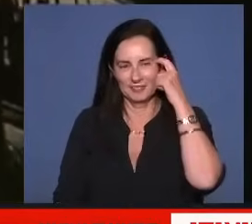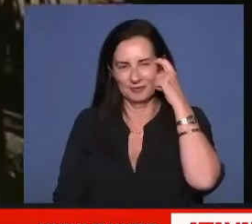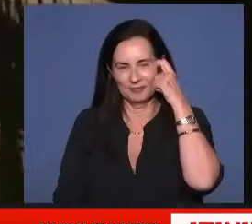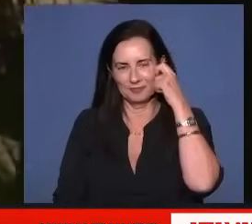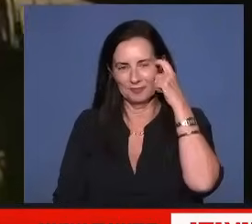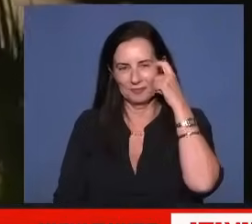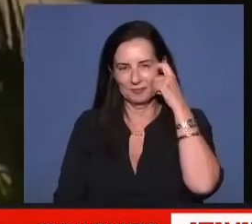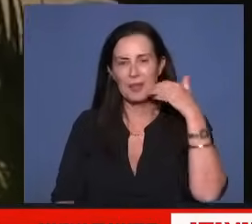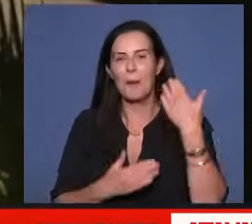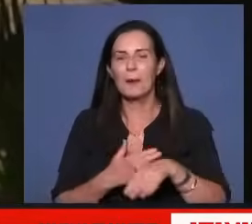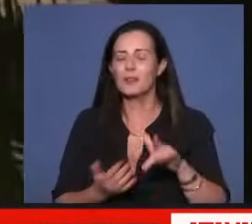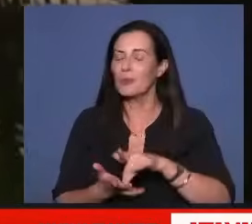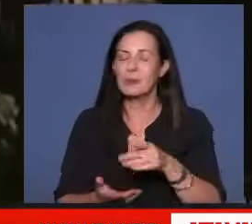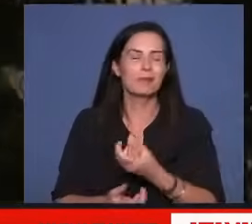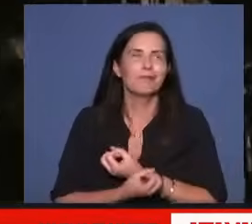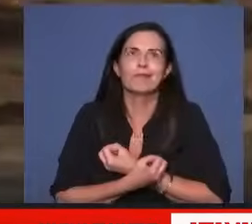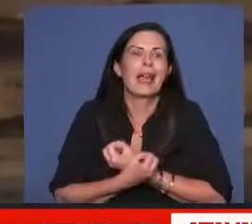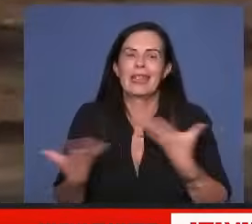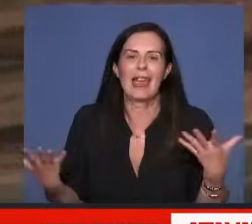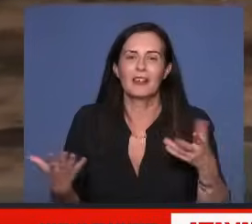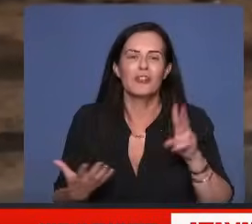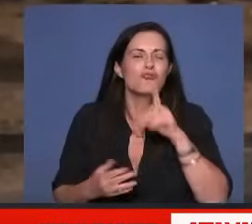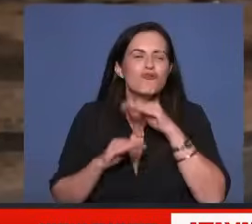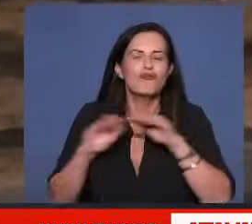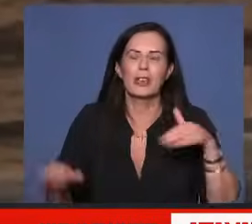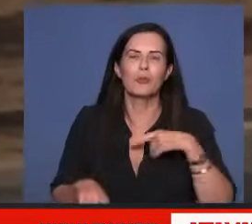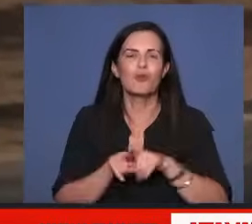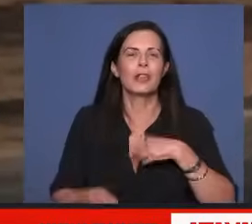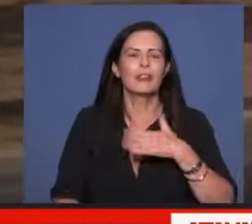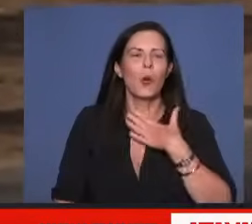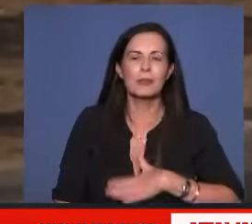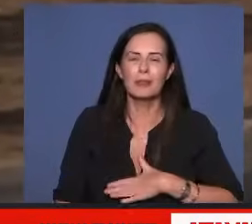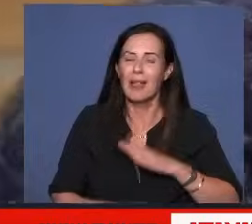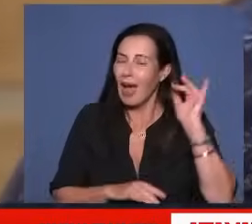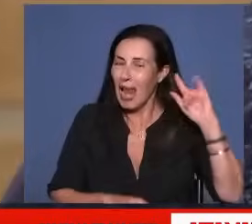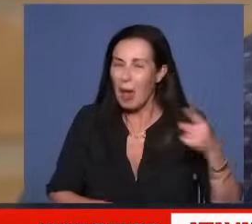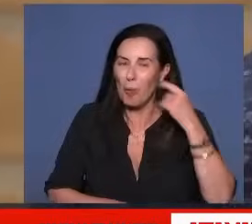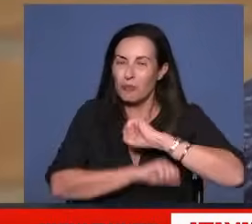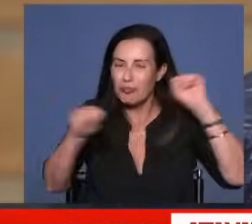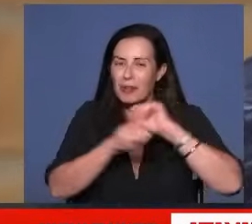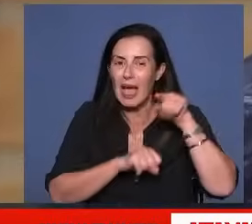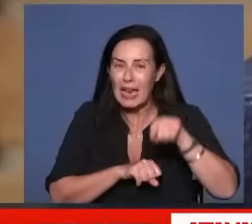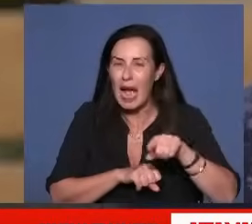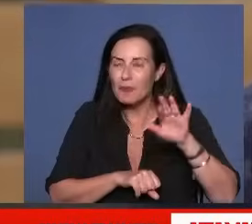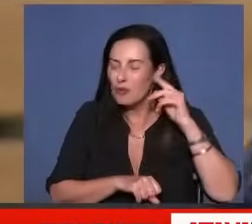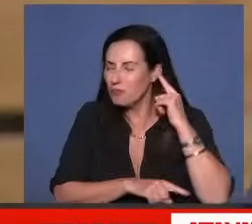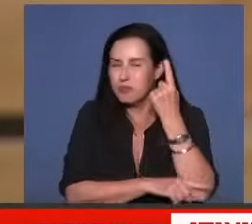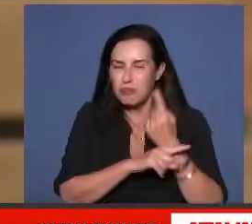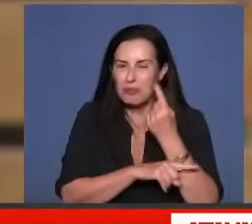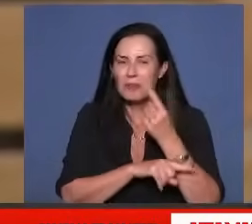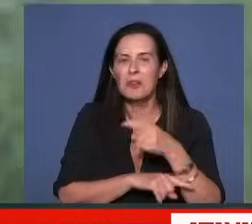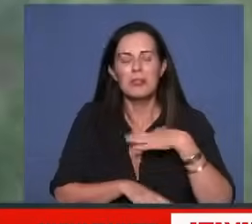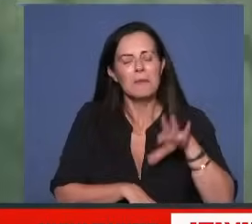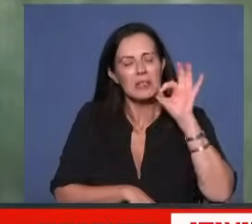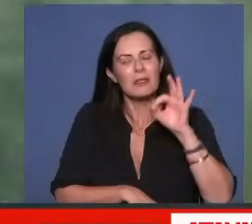בסופו של דבר, המקום הזה הוא גן עדן. הוא גן עדן, ויש פה את השקט שאני רוצה. עם כל הפיצוצים, גם תוך כדי הרשה הכבדה, אתה מצליח למצוא